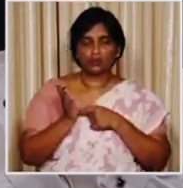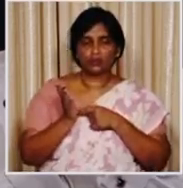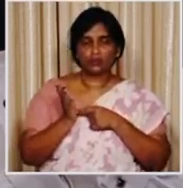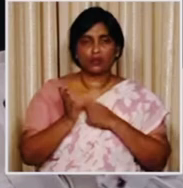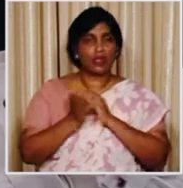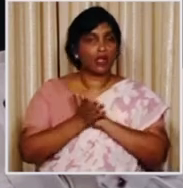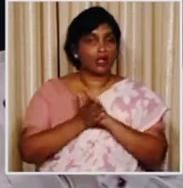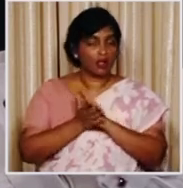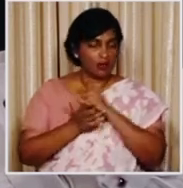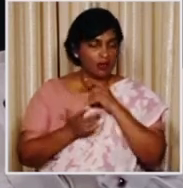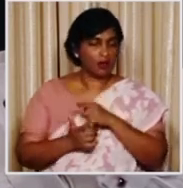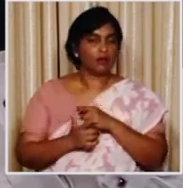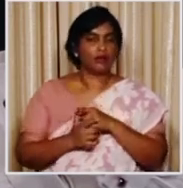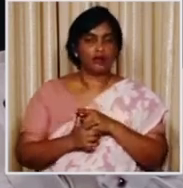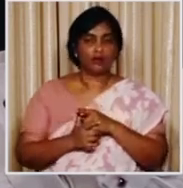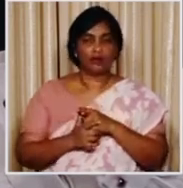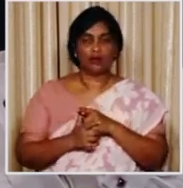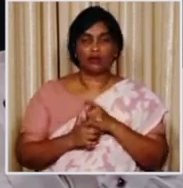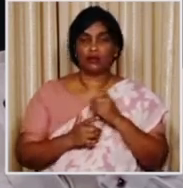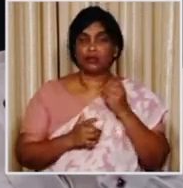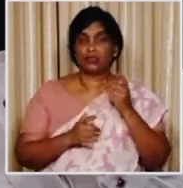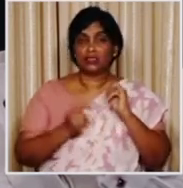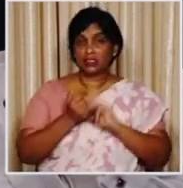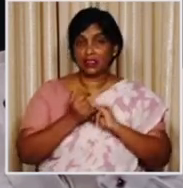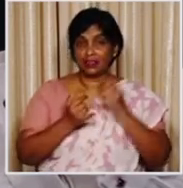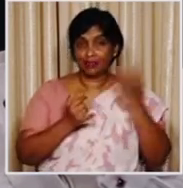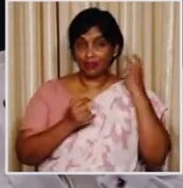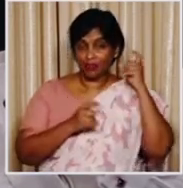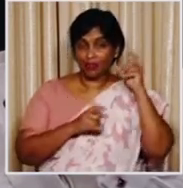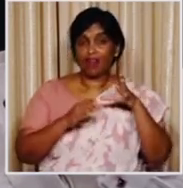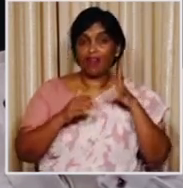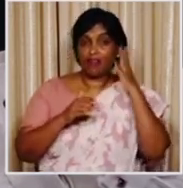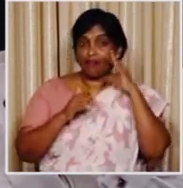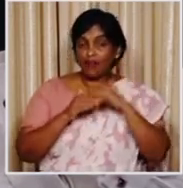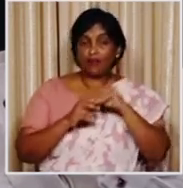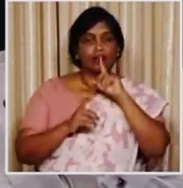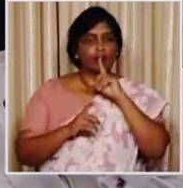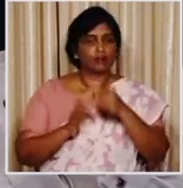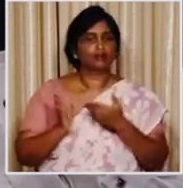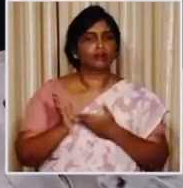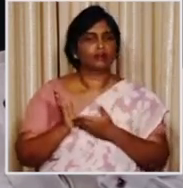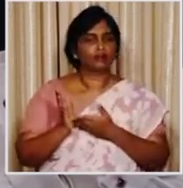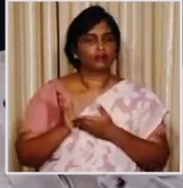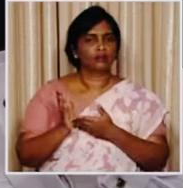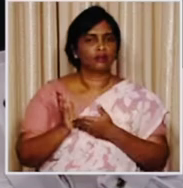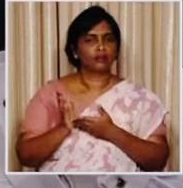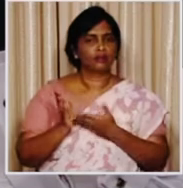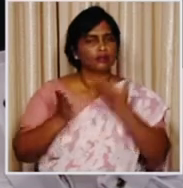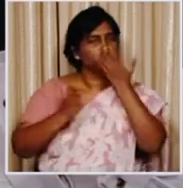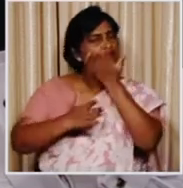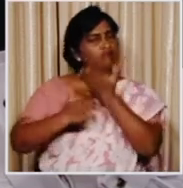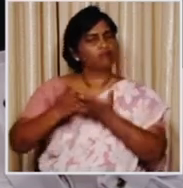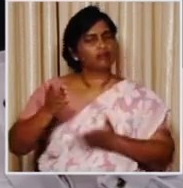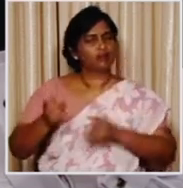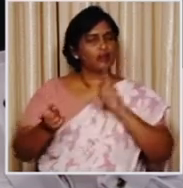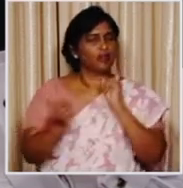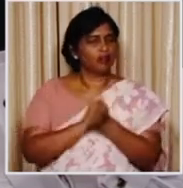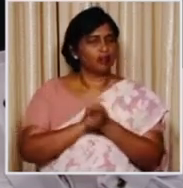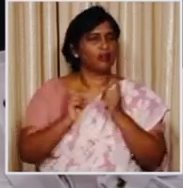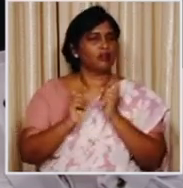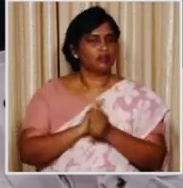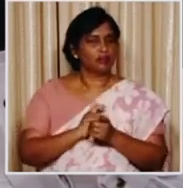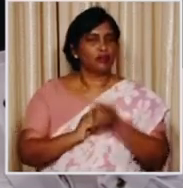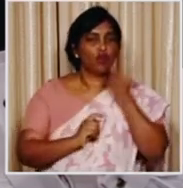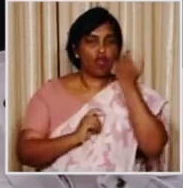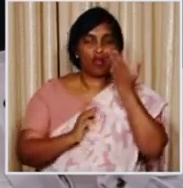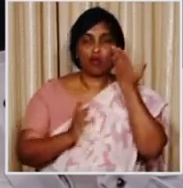hadiya kiyana saharanage birinda kiyana kata e wage sunga deval wasan karala මොකද